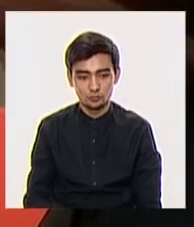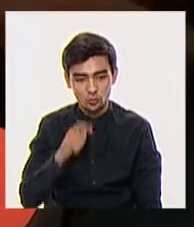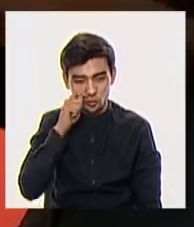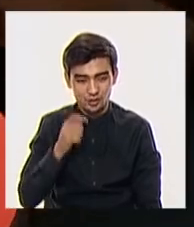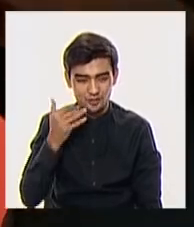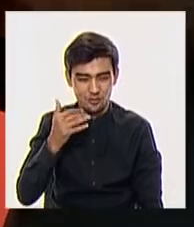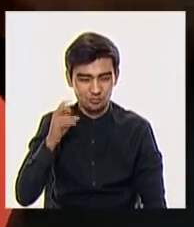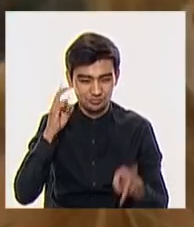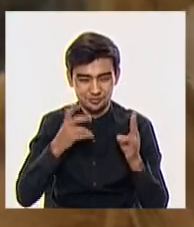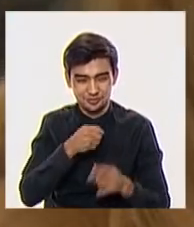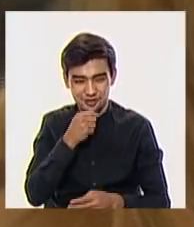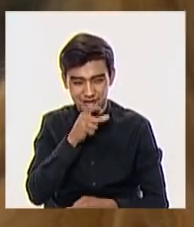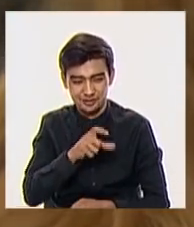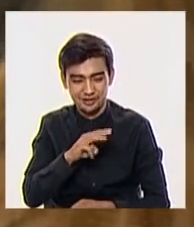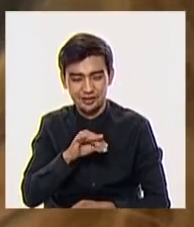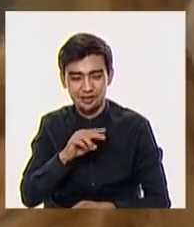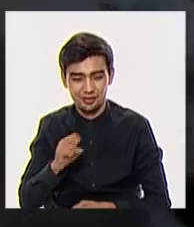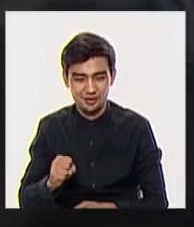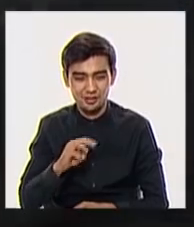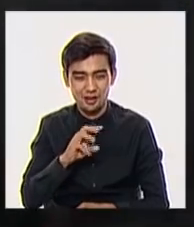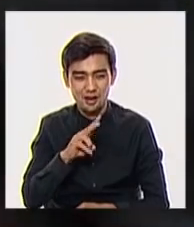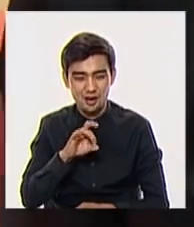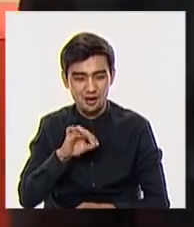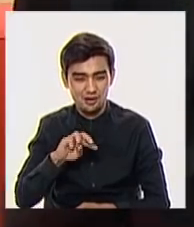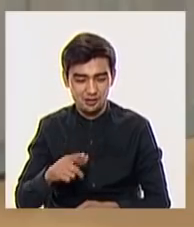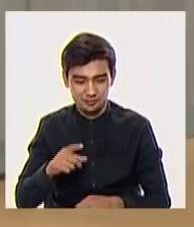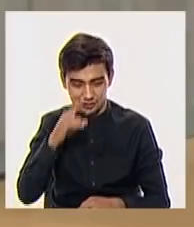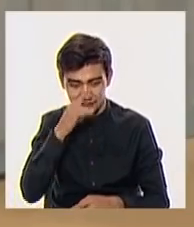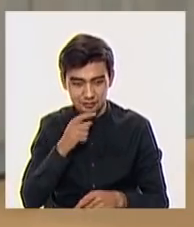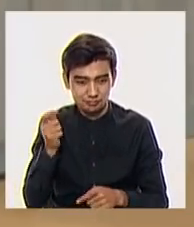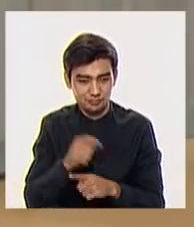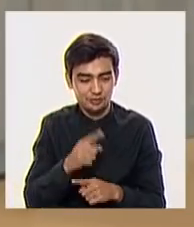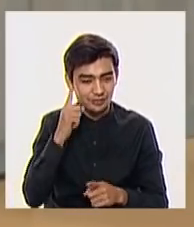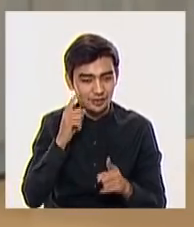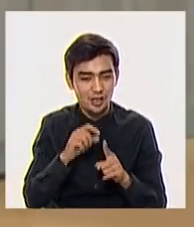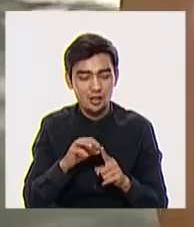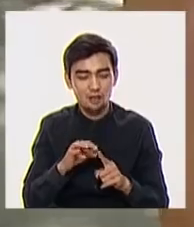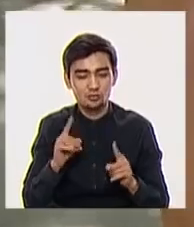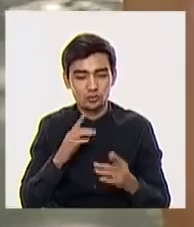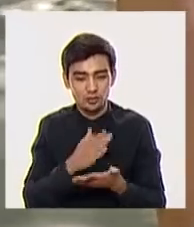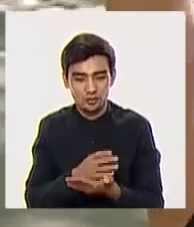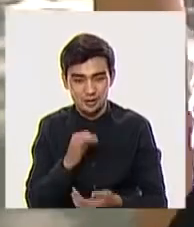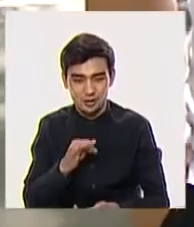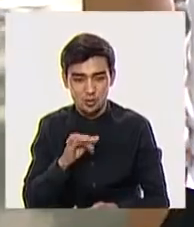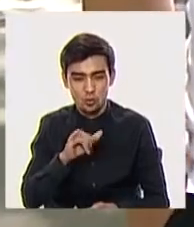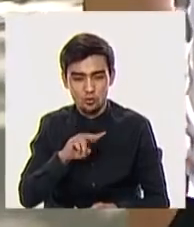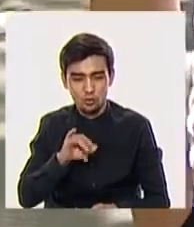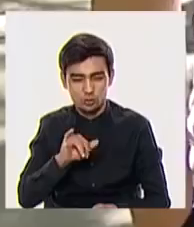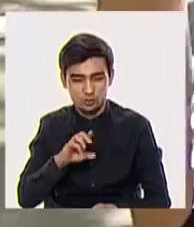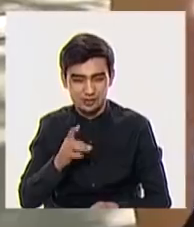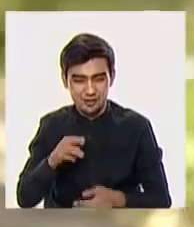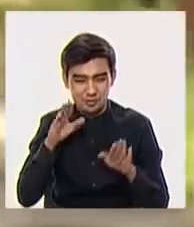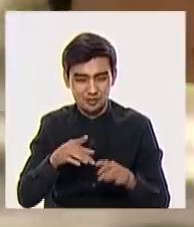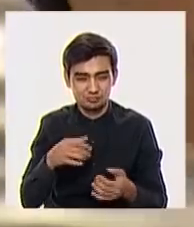Украинаның танымал әншісі Тина Карльдің Қазақстанға келу мақсаты не? Я не хочу играть молчанку. Ұлыбританияда өткен